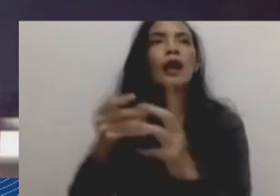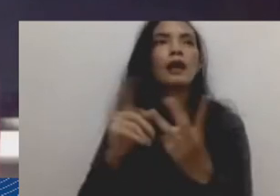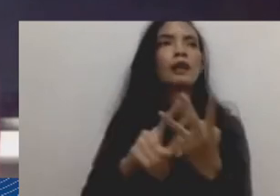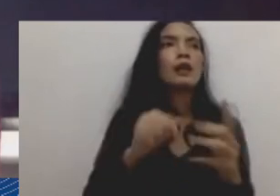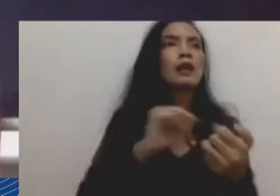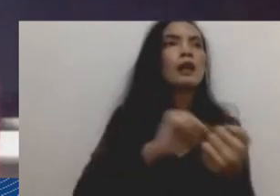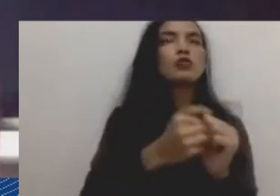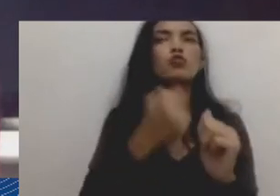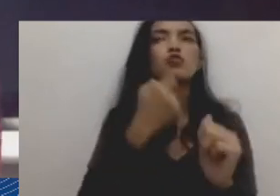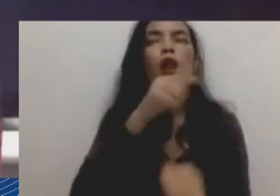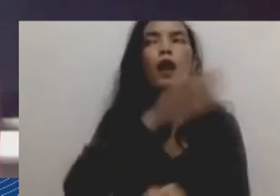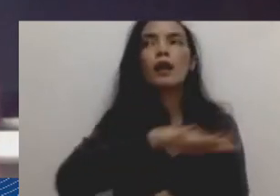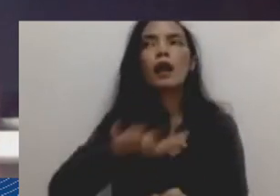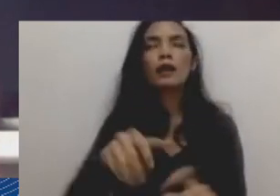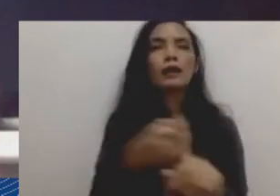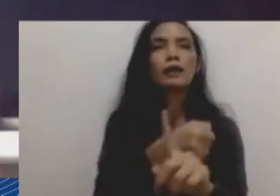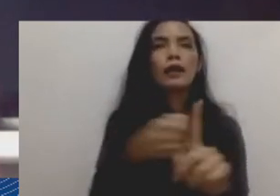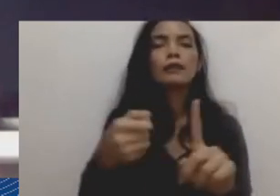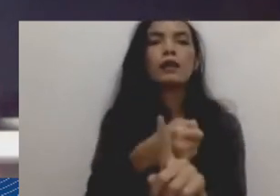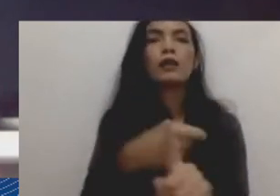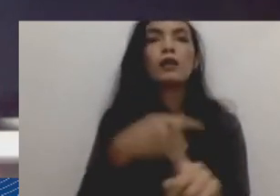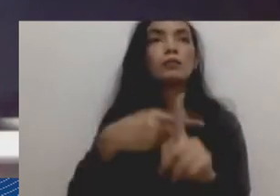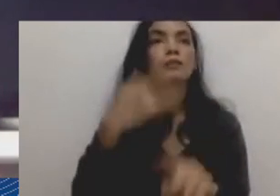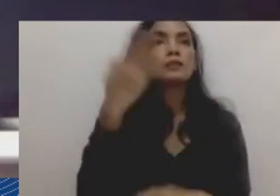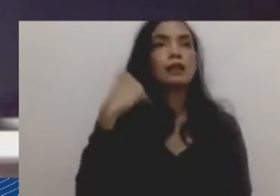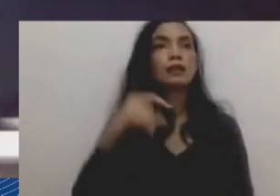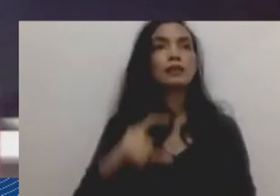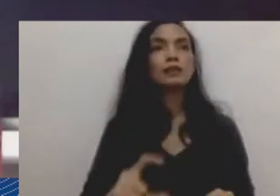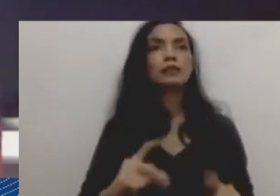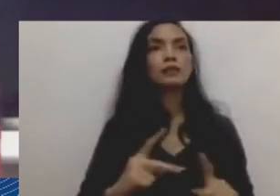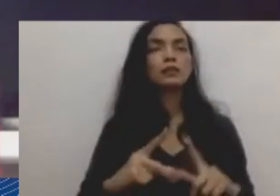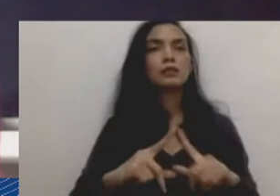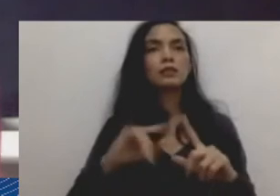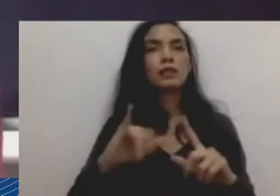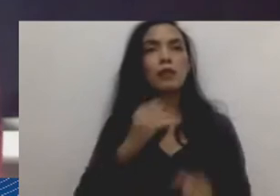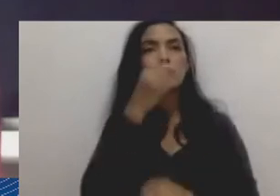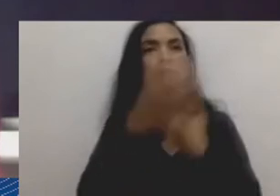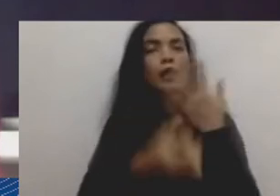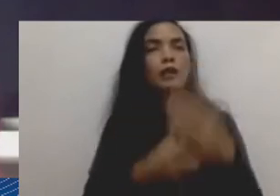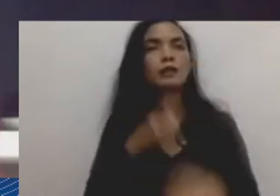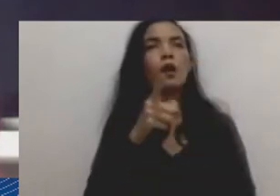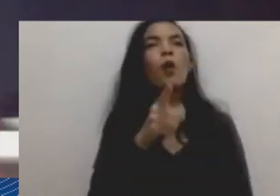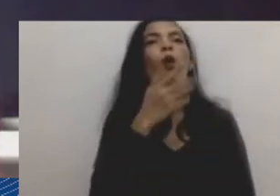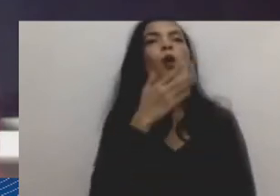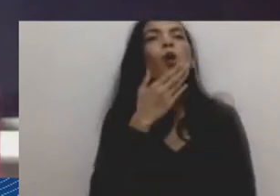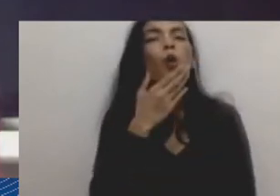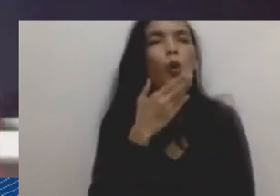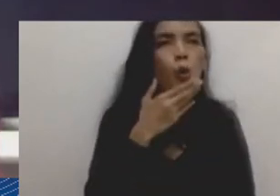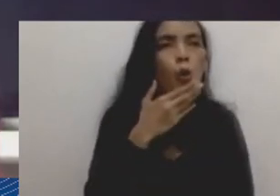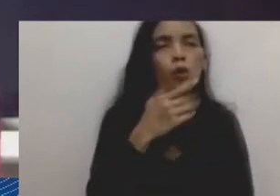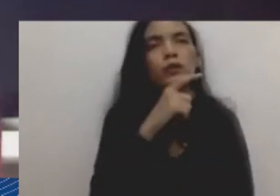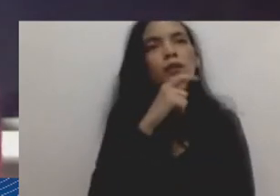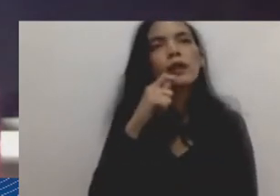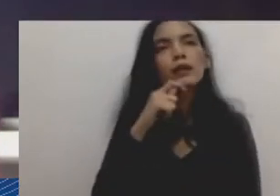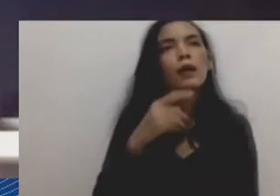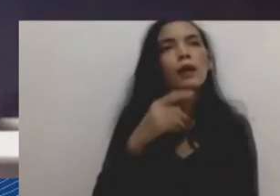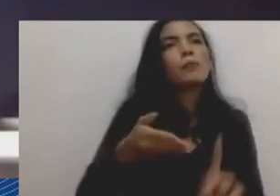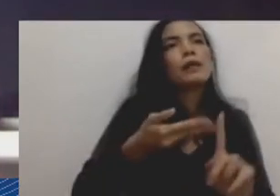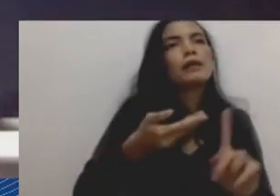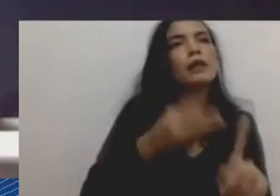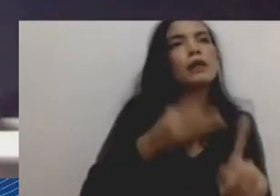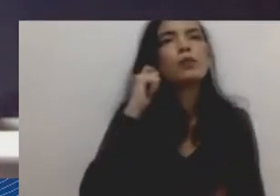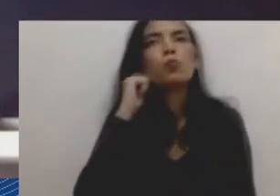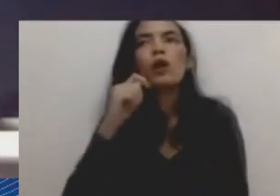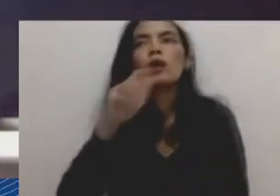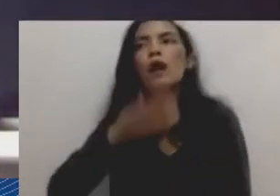satu hal yang tadi dibagi oleh Ibu Chay adalah ternyata kasus pelanggaran HAM atau pelecehan terhadap perempuan dan